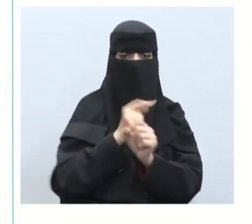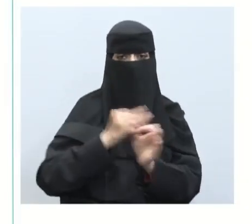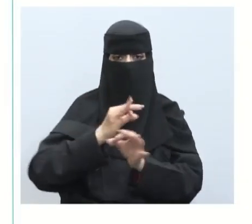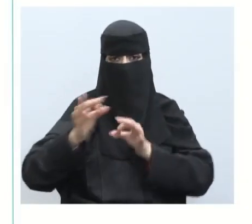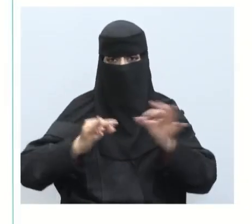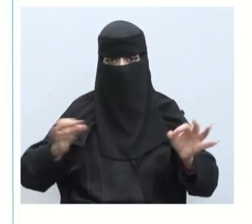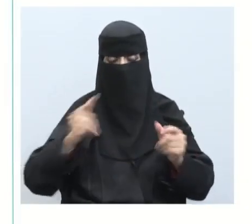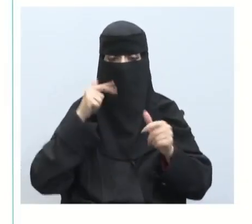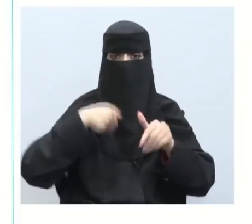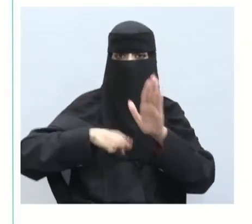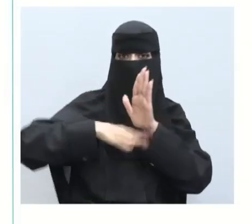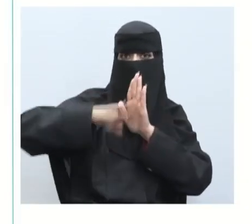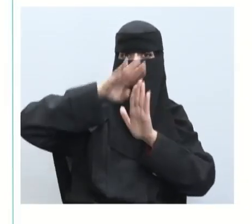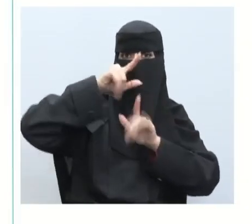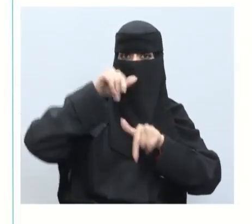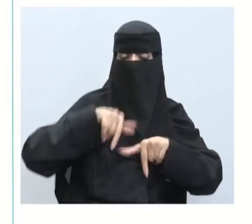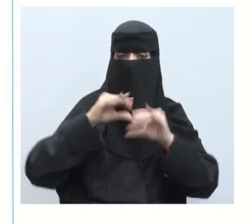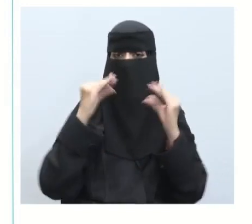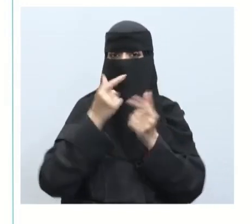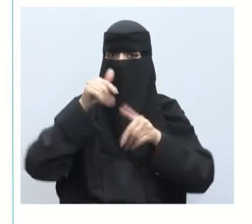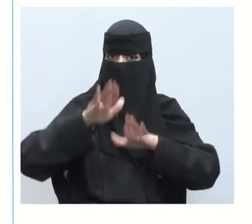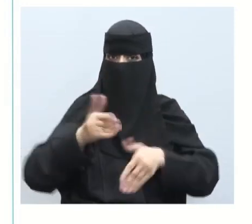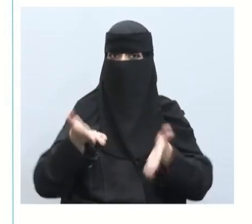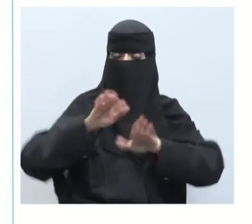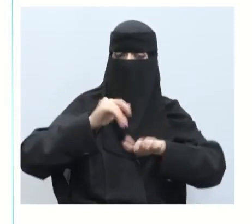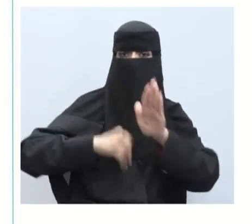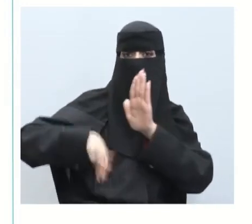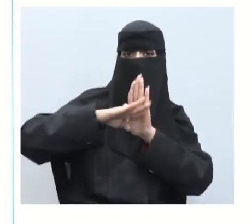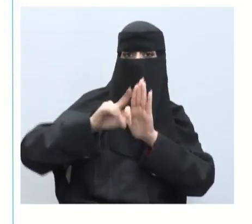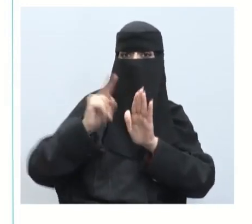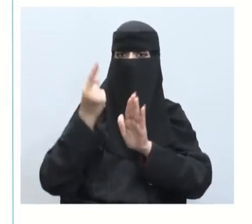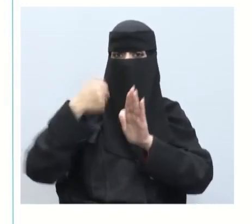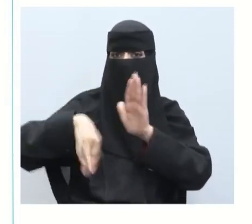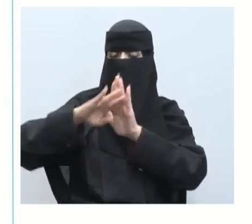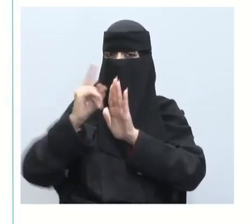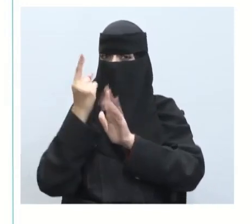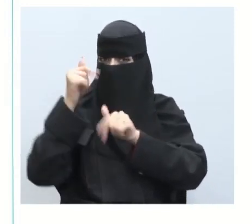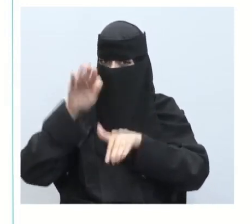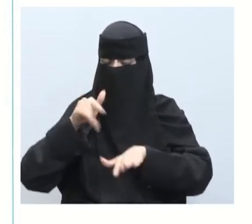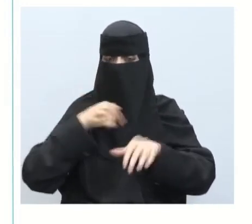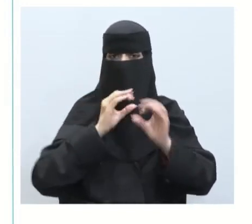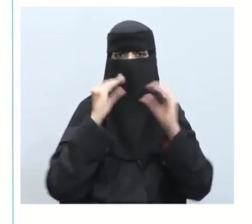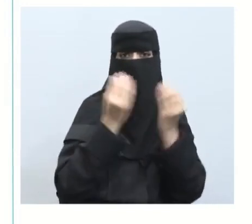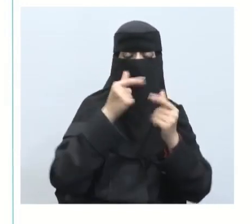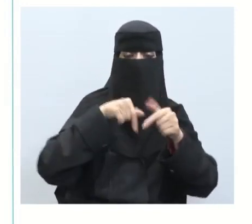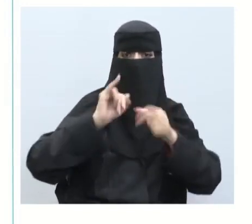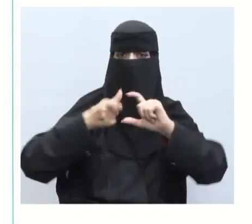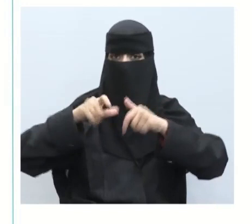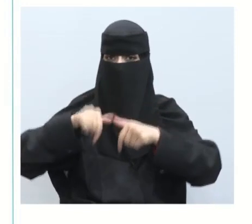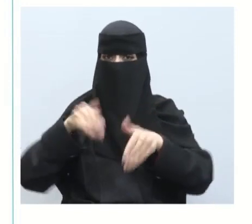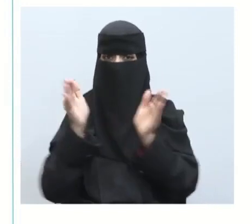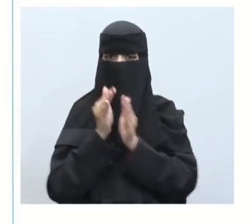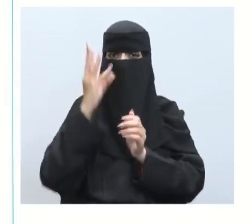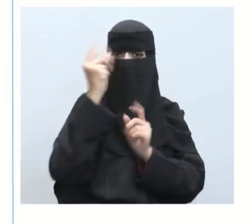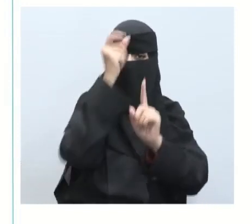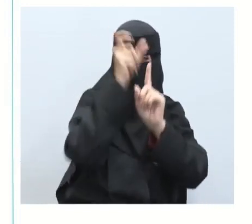الاستراتيجيه مستويات الاداره ذكرنا قد يكون لديه اكثر من مستوى او مستوى واحد اذا كانت اداره او منظمه صغيره عدد